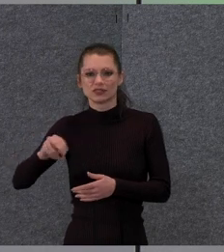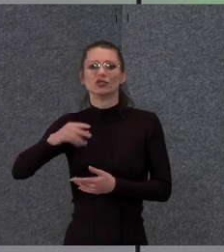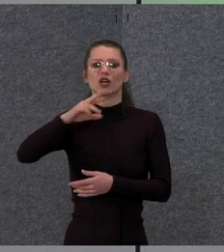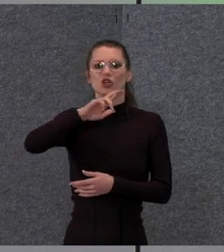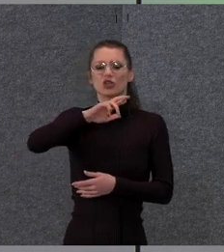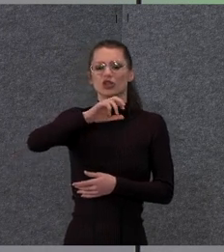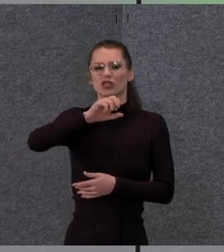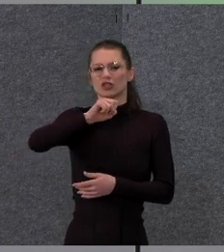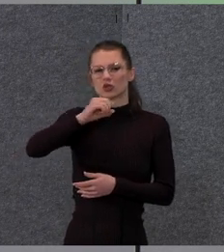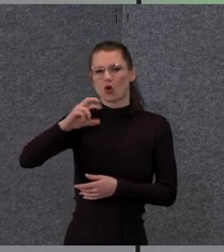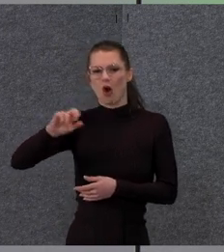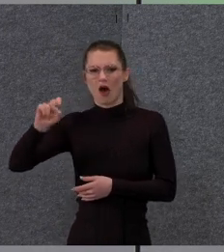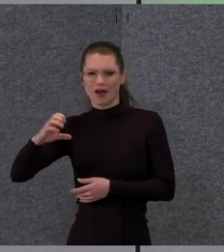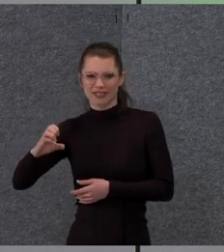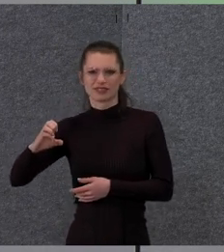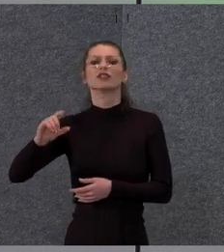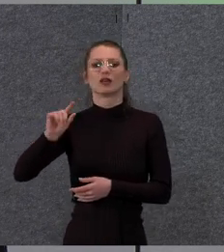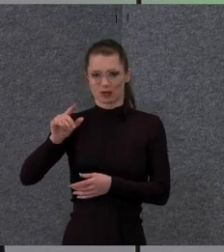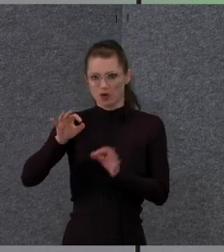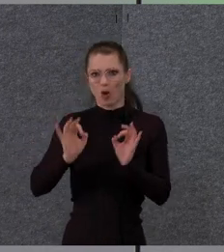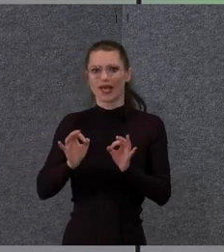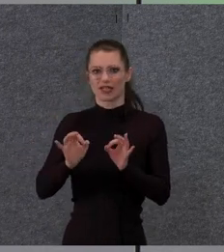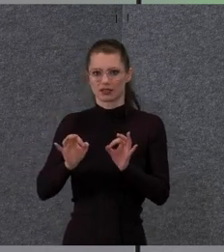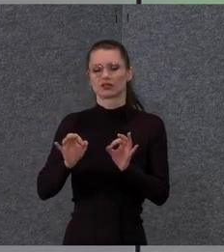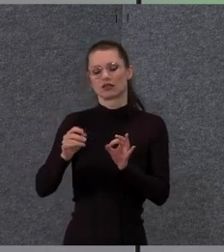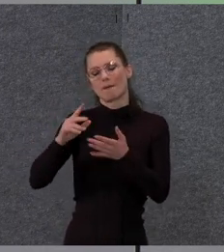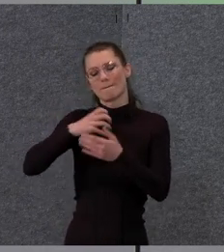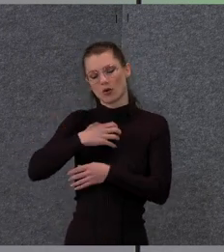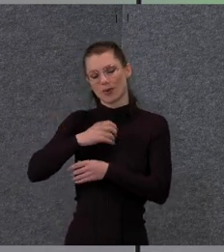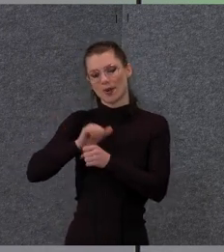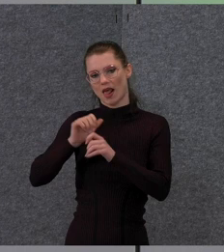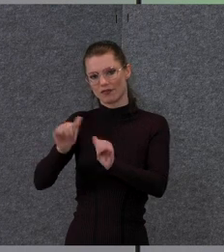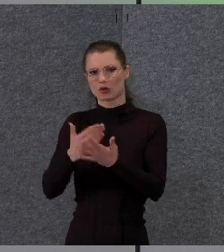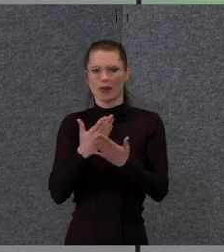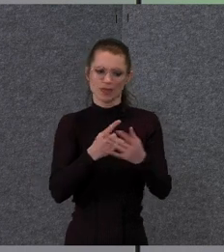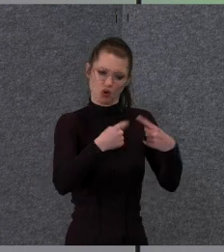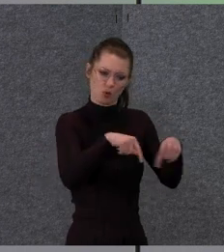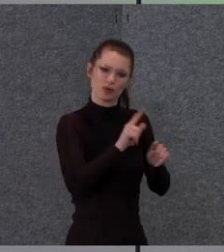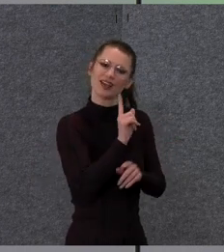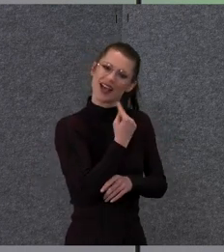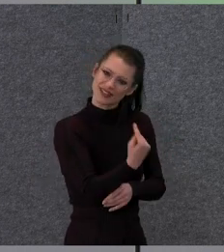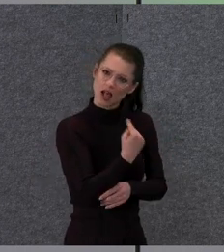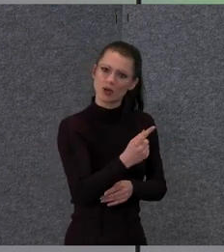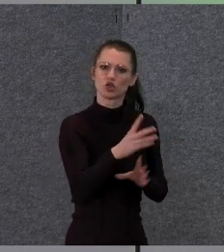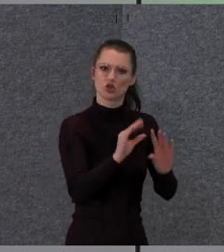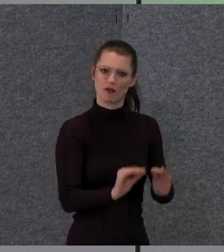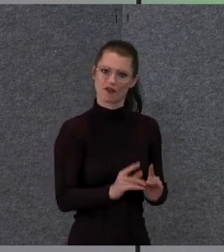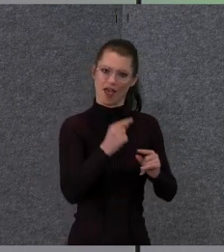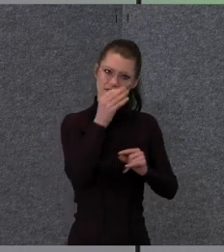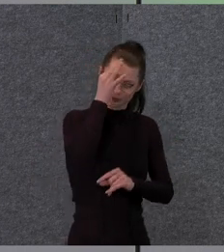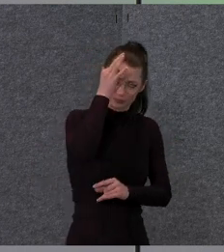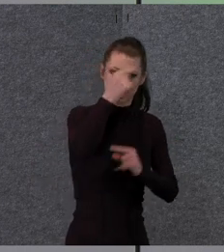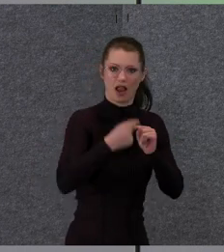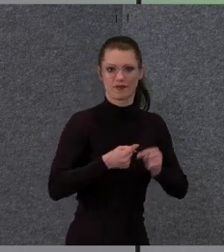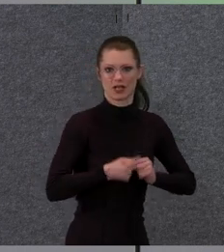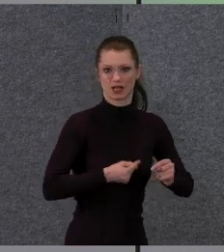Problemen helfen? Das ist beispielsweise so, dass Kommunen eigene Software entwickeln und das dann aber teilweise